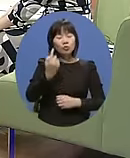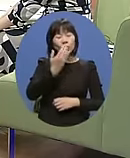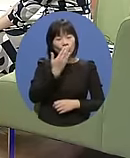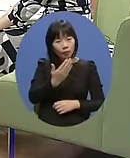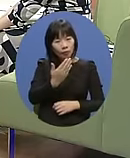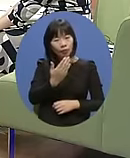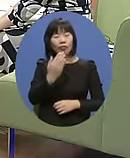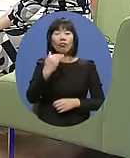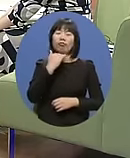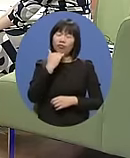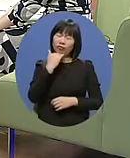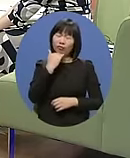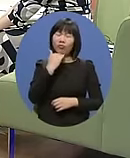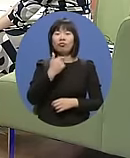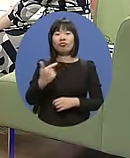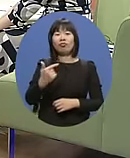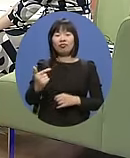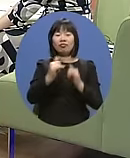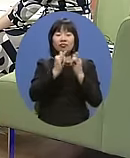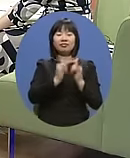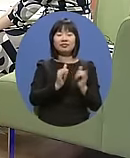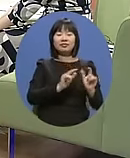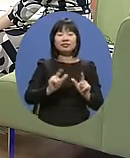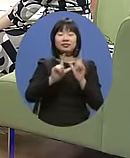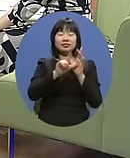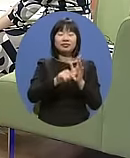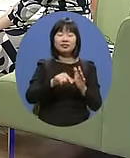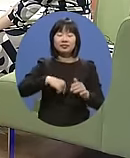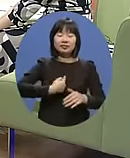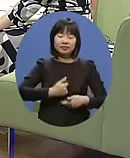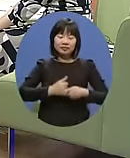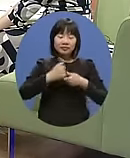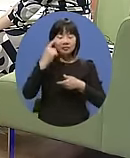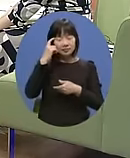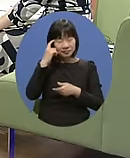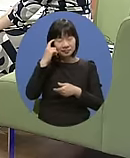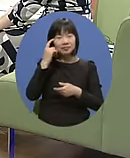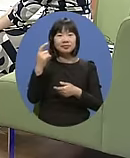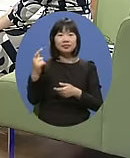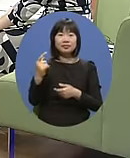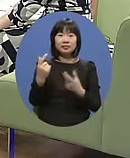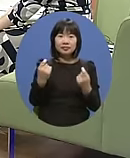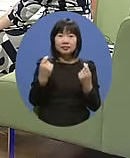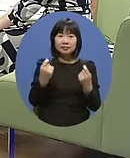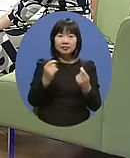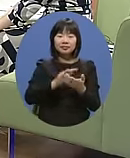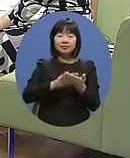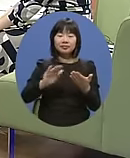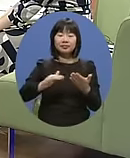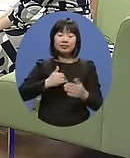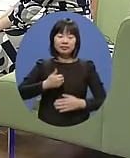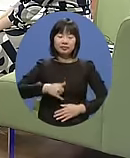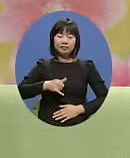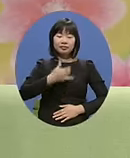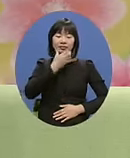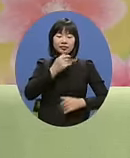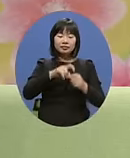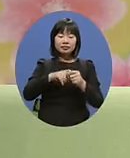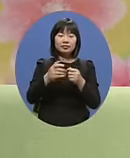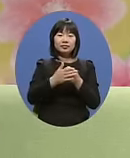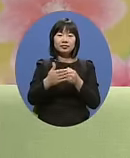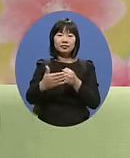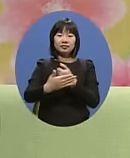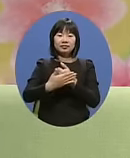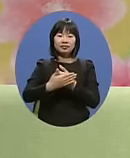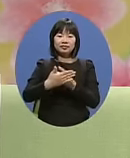맞아요. 네. 사회생활 하다 보면 가장 중요한 게 또 자존감이라는 생각을 참 많이 하게 되는데 내 아이가 행복해지기 위해서 오늘 도움말